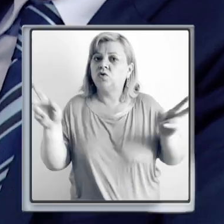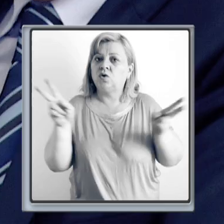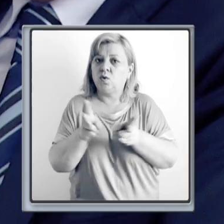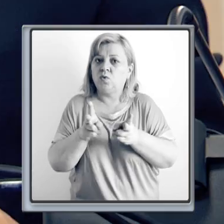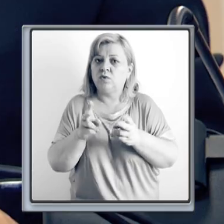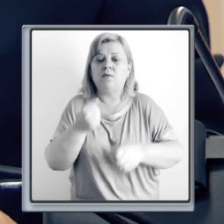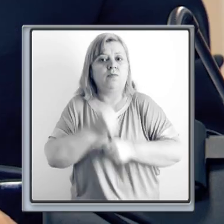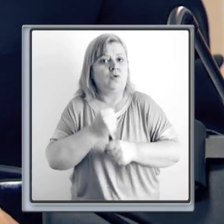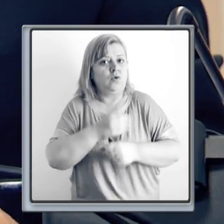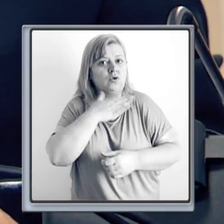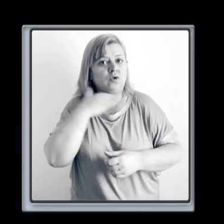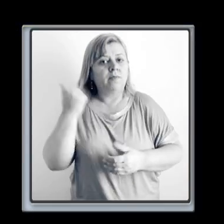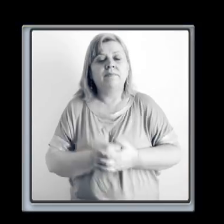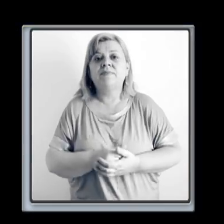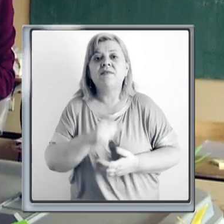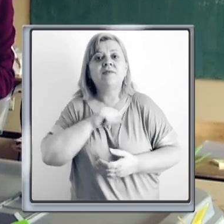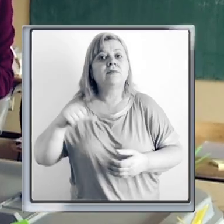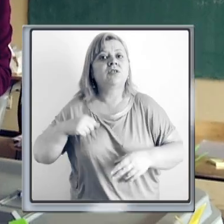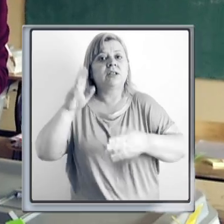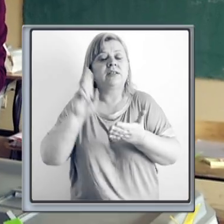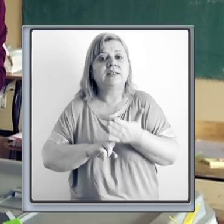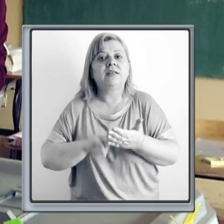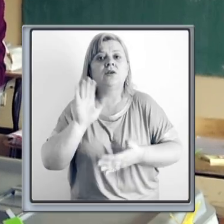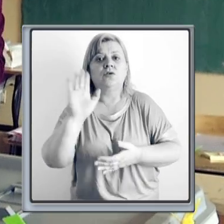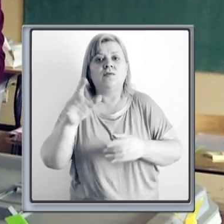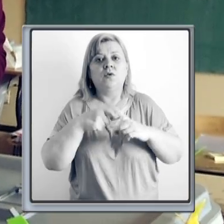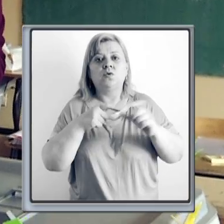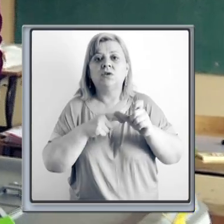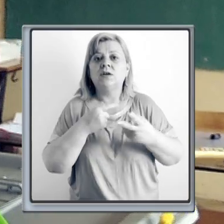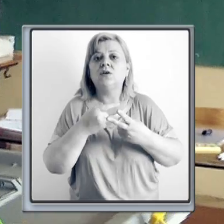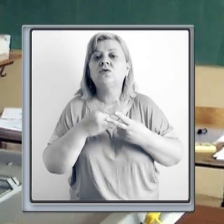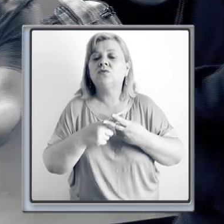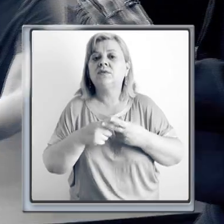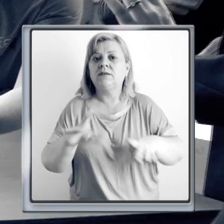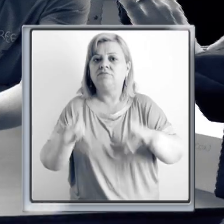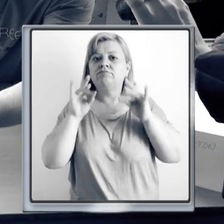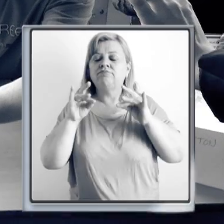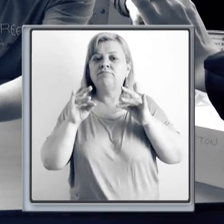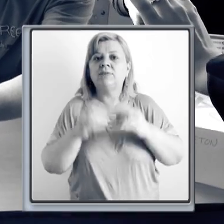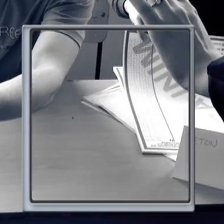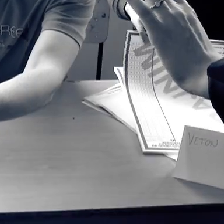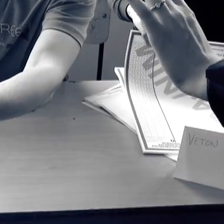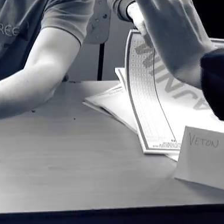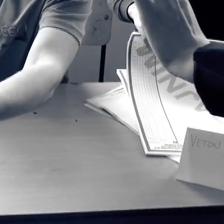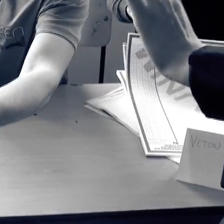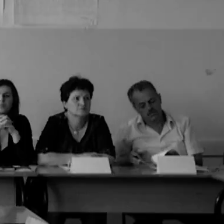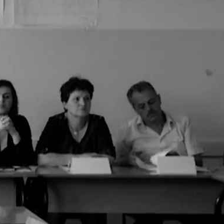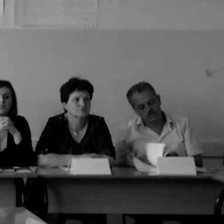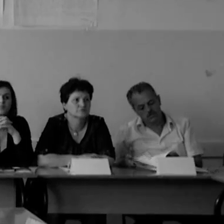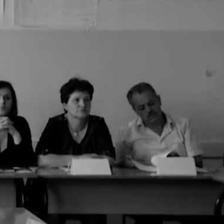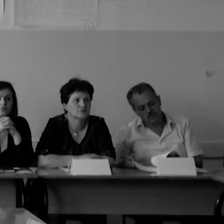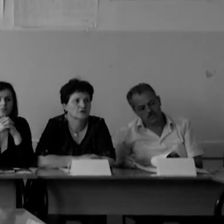Za veoma kratko vreme je rađeno veoma mnogo samo da bi se vaše ustavno pravo za izbor realizovalo.